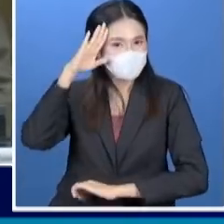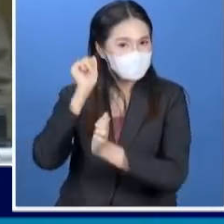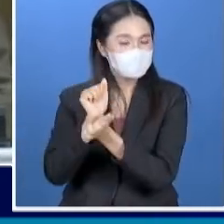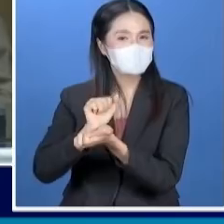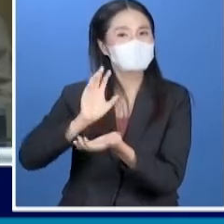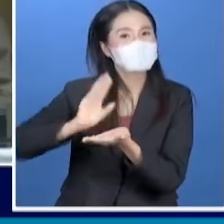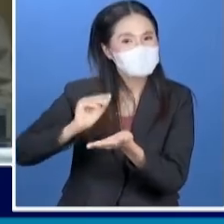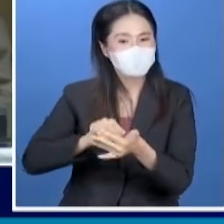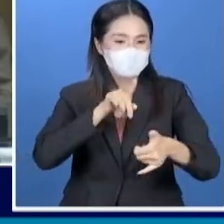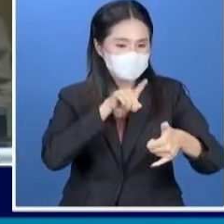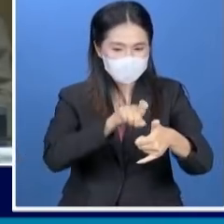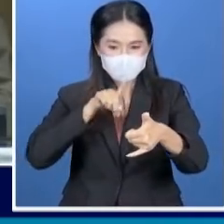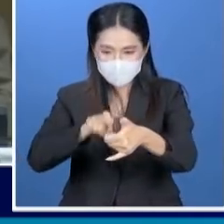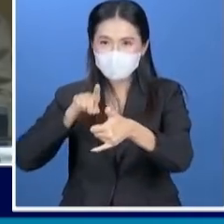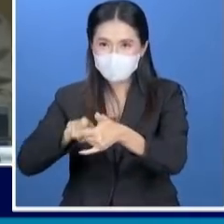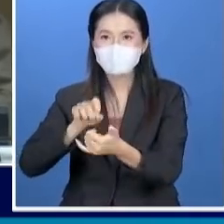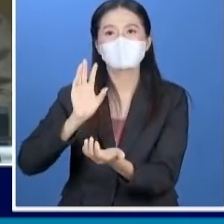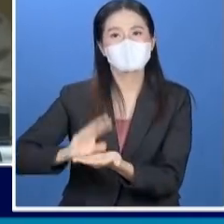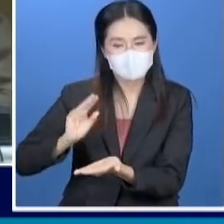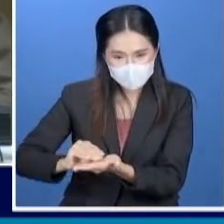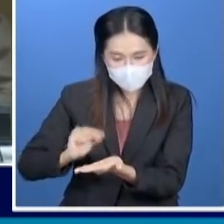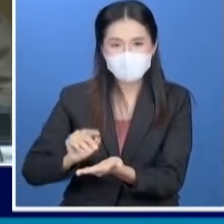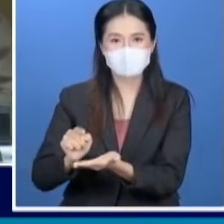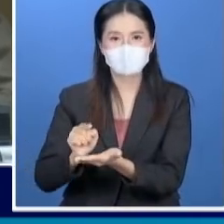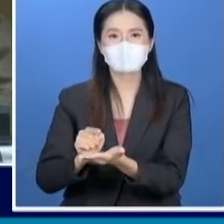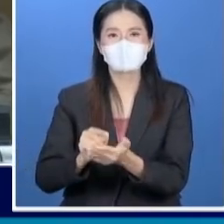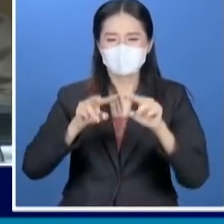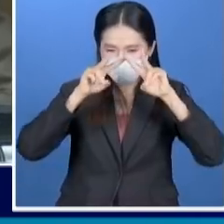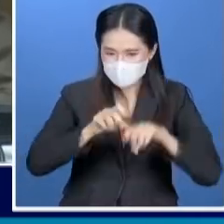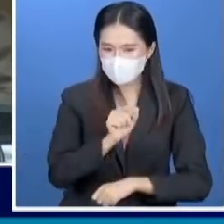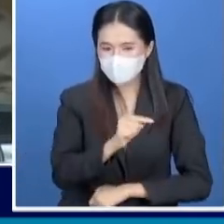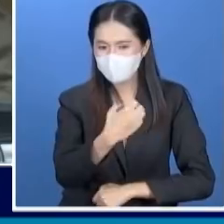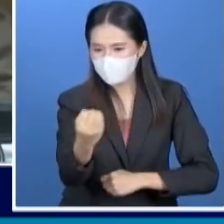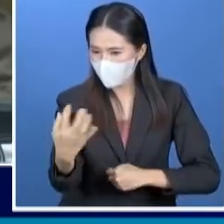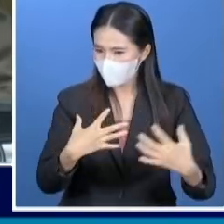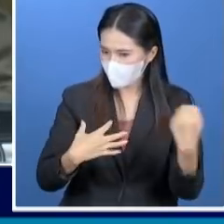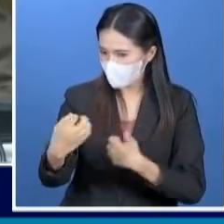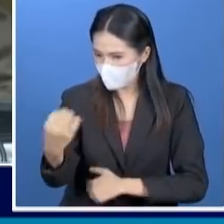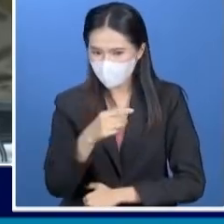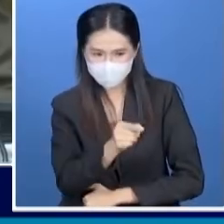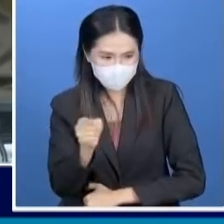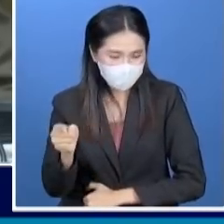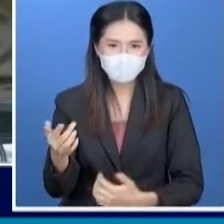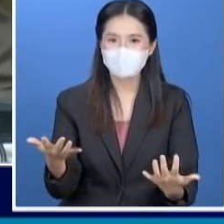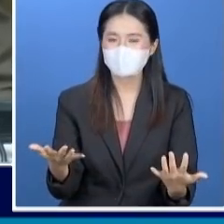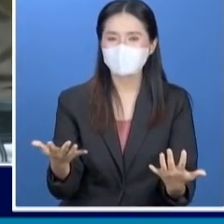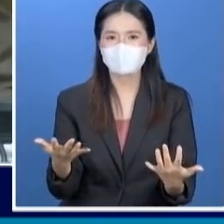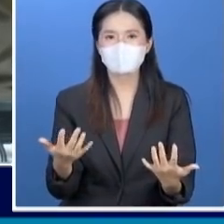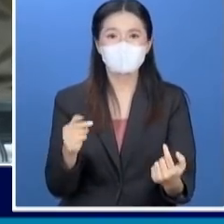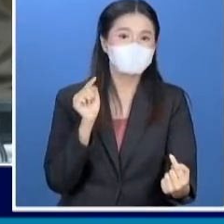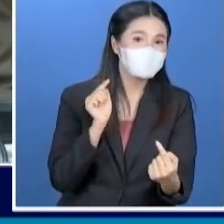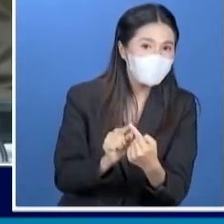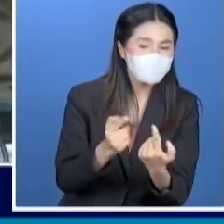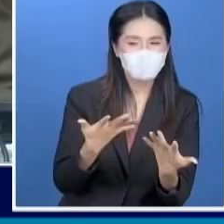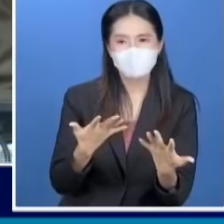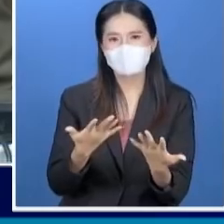กสอบปากคำทั้งหมดไว้นะครับแล้วก็เราก็พิสูจน์ทราบว่าคำให้การของทั้งหมดเนี่ยเขาพูดมาเนี่ยมันสอดคล้